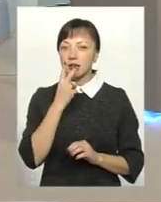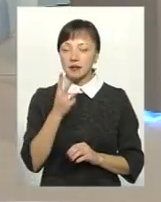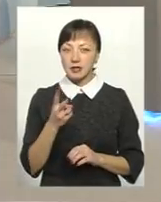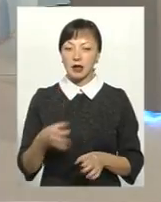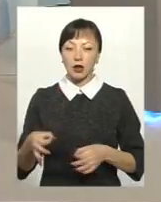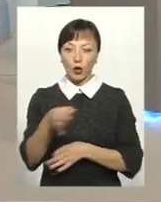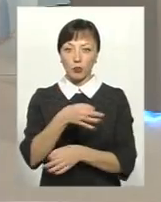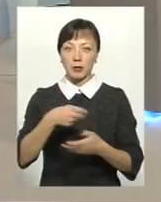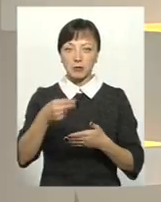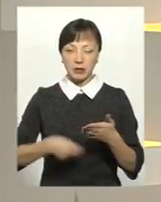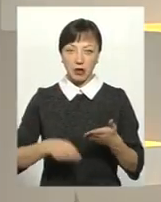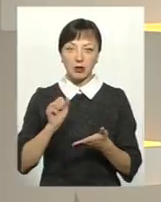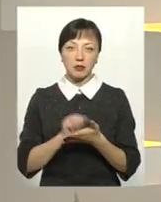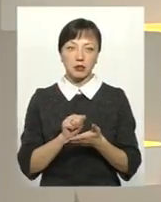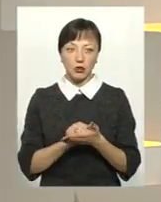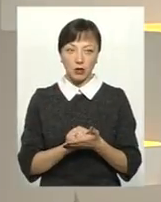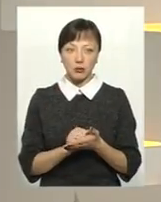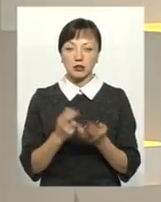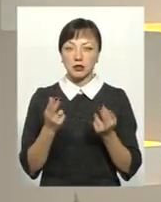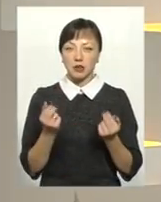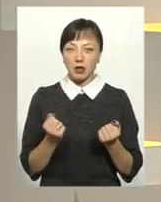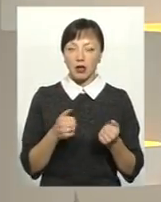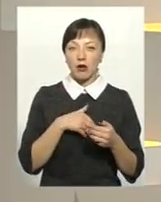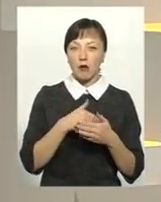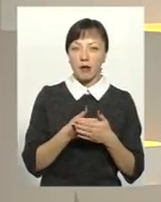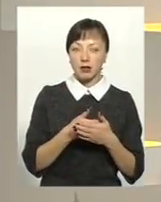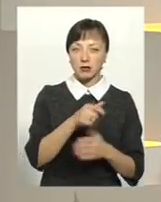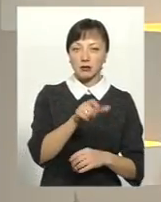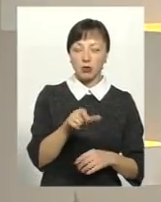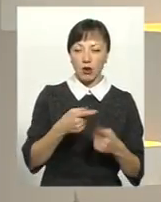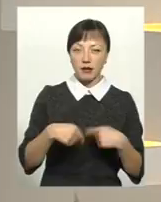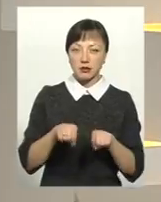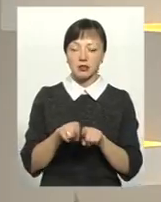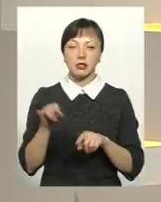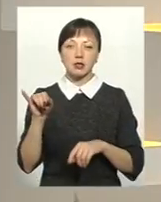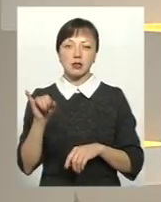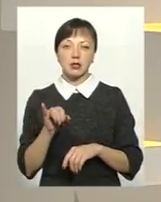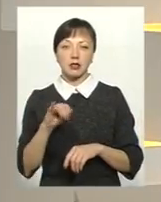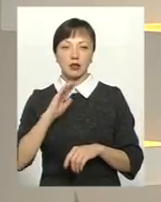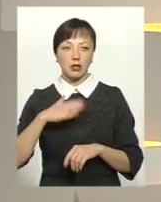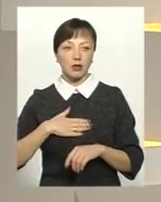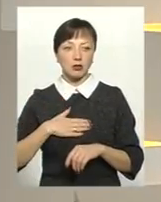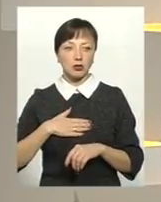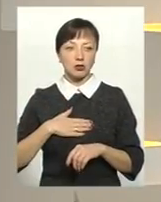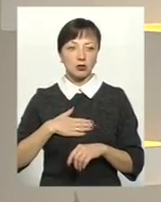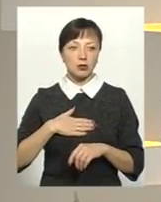столі підписали все ж таки меморандум. Да. Там були і громадські організації, і наші